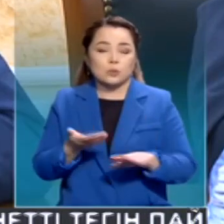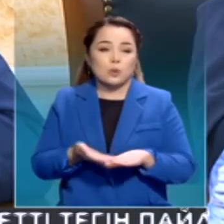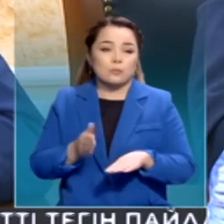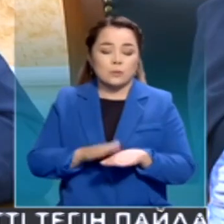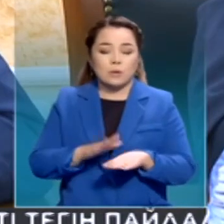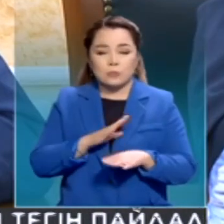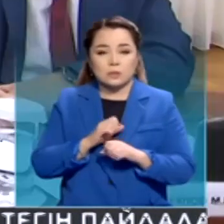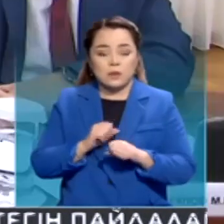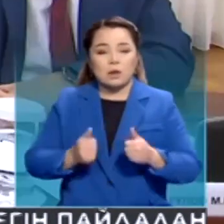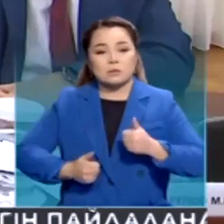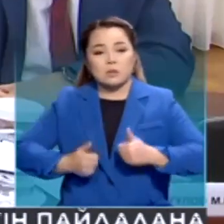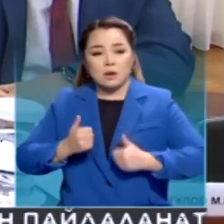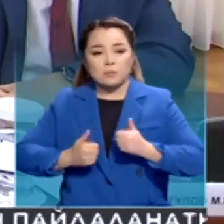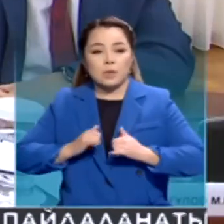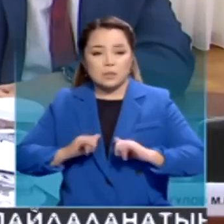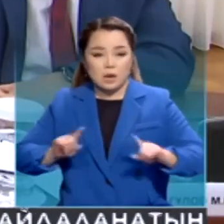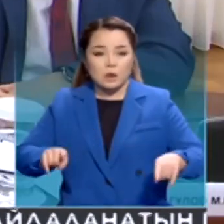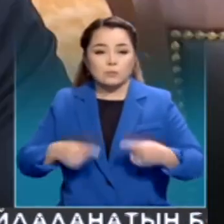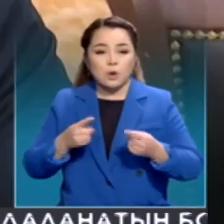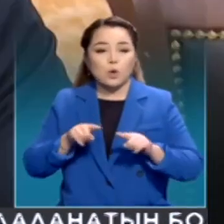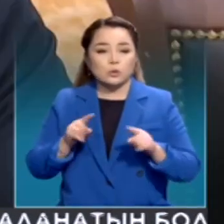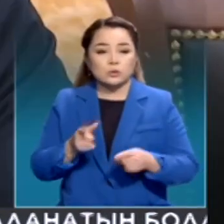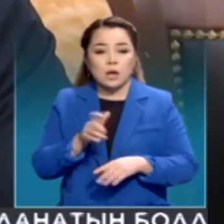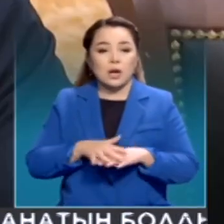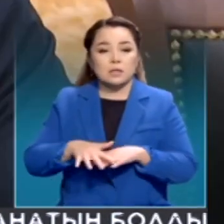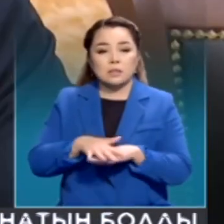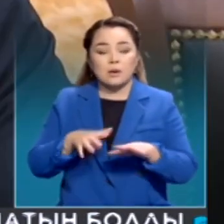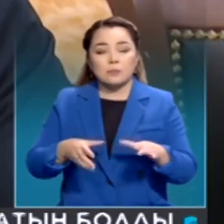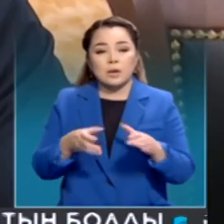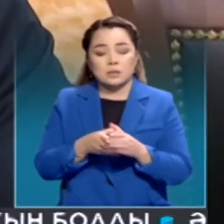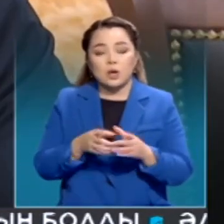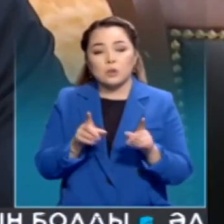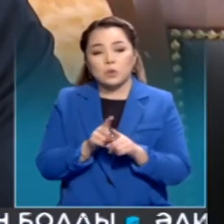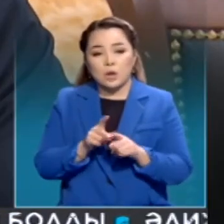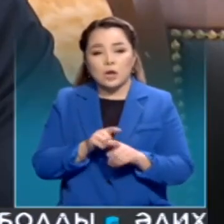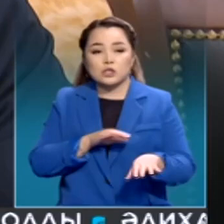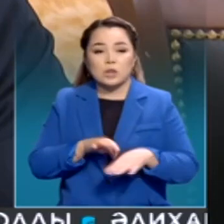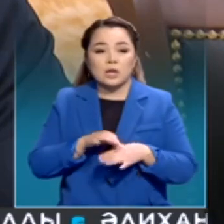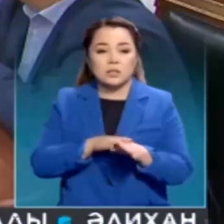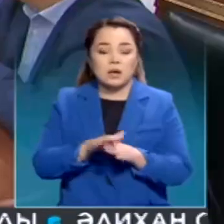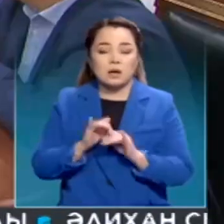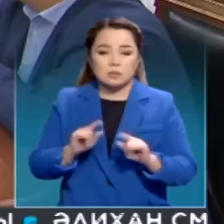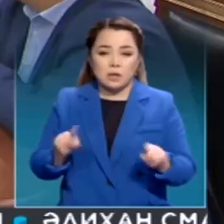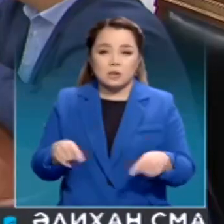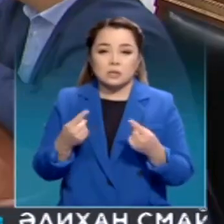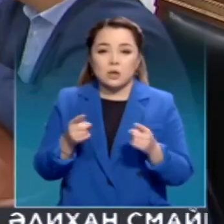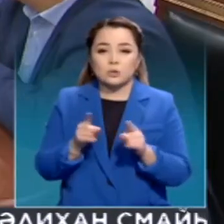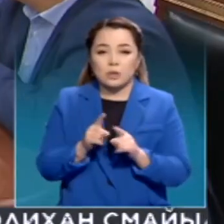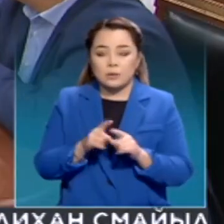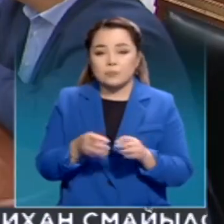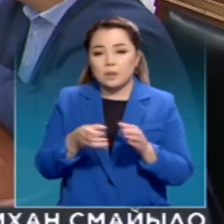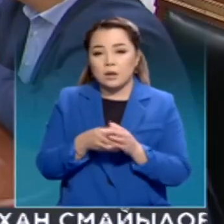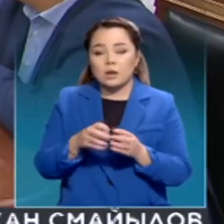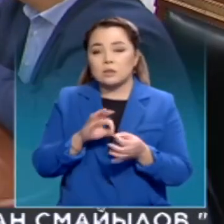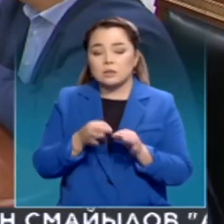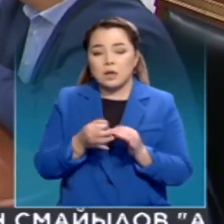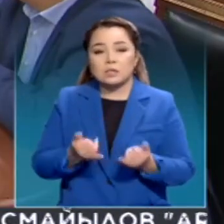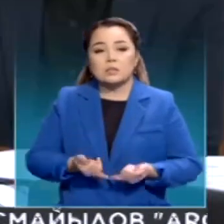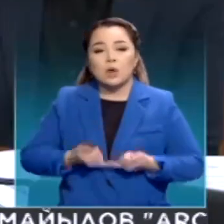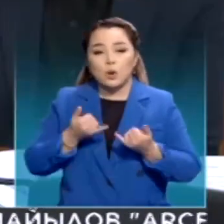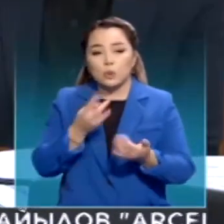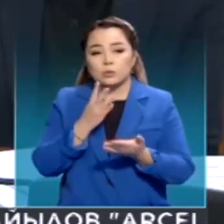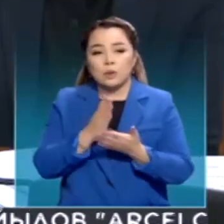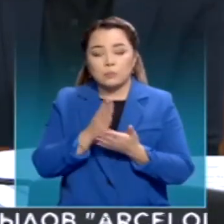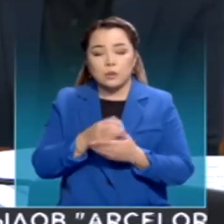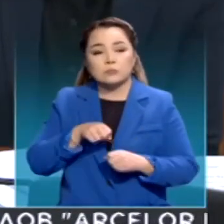бәсекелестікті дамыту жайы бар. Сондай-ақ қамауда ұстауға балама бұлтартпау шараларын қолдану аясын кеңейтуге арналған тетіктер де ұсынылды.